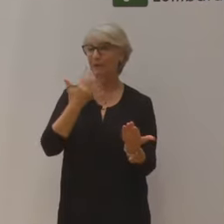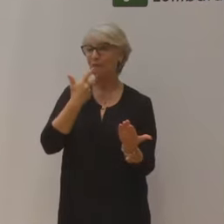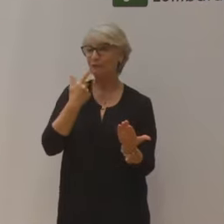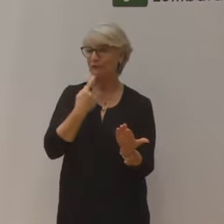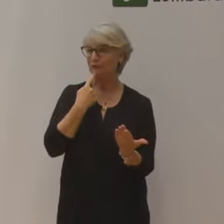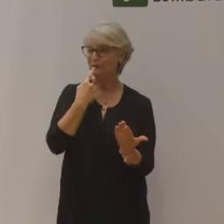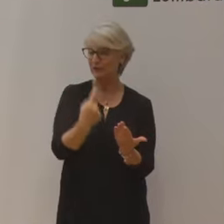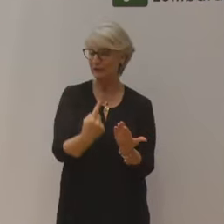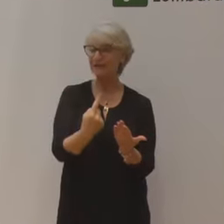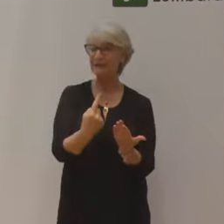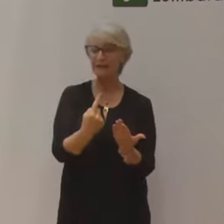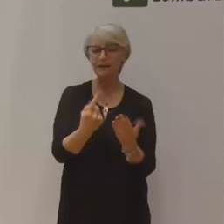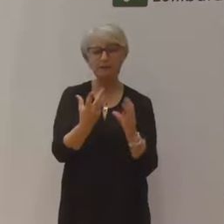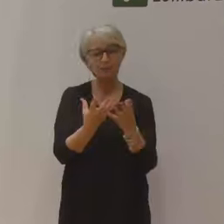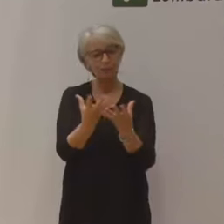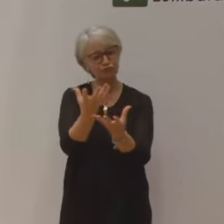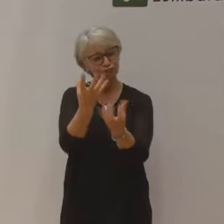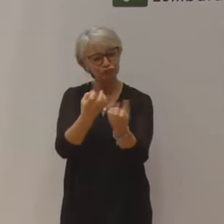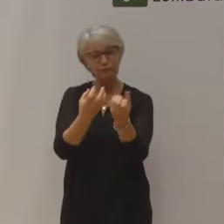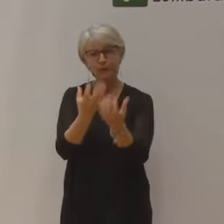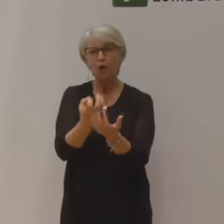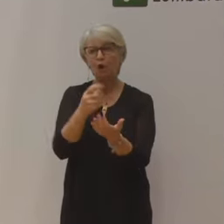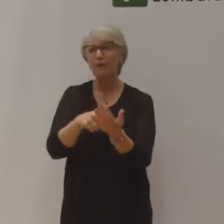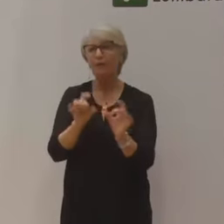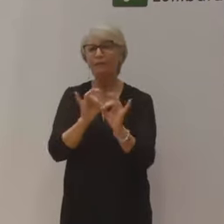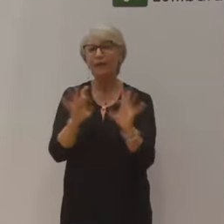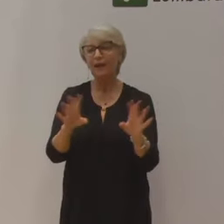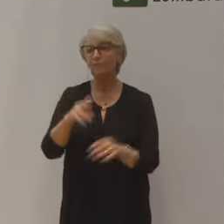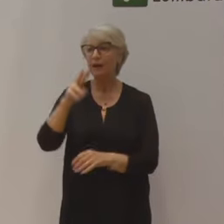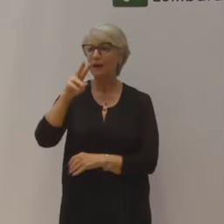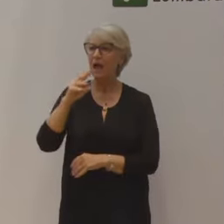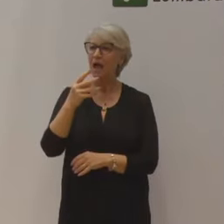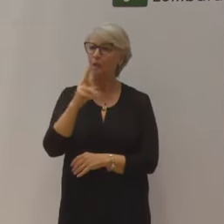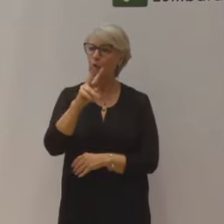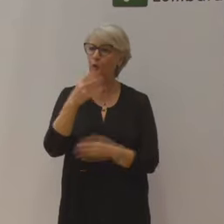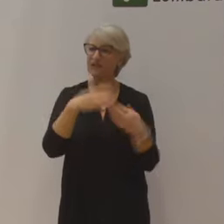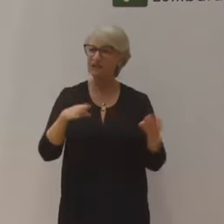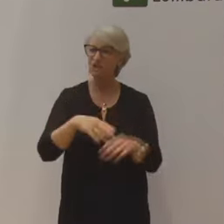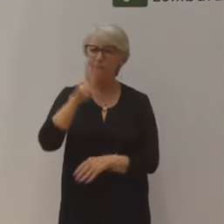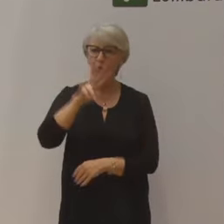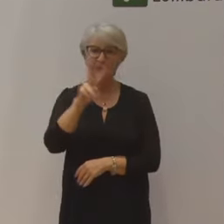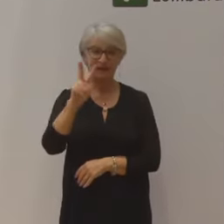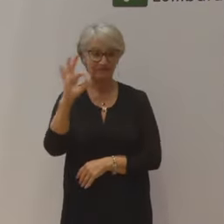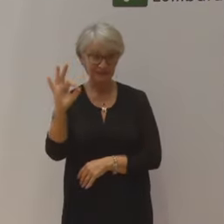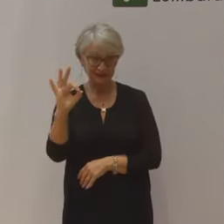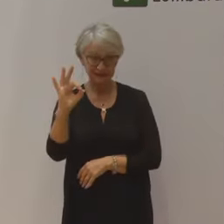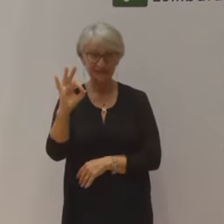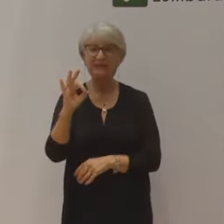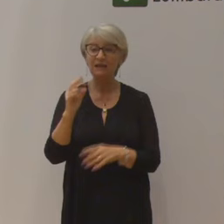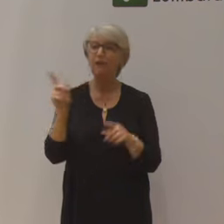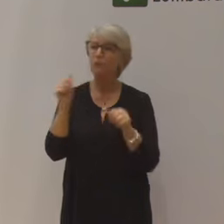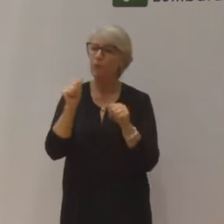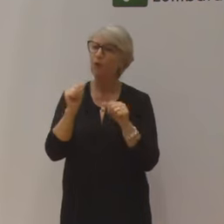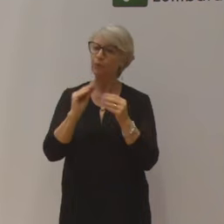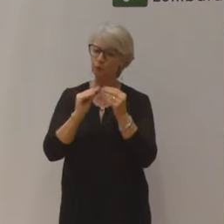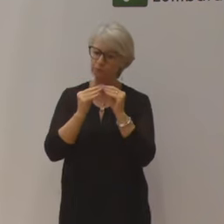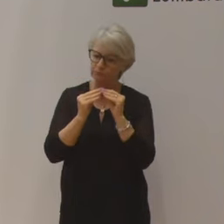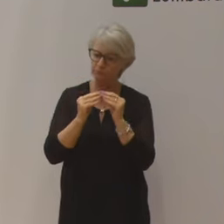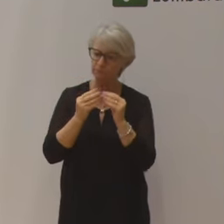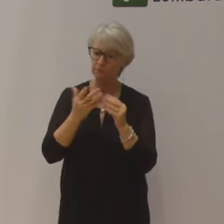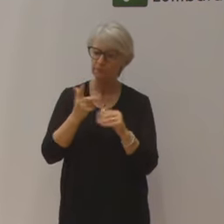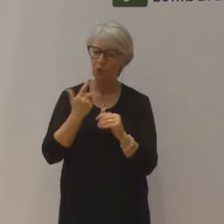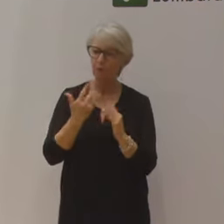ci tenevo a mettere in evidenza proprio i contenuti della delibera, quella del 2 dicembre 2020, che va proprio nella direzione di costruire questi programmi